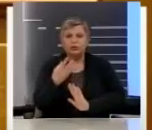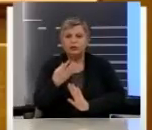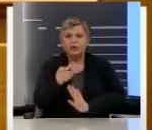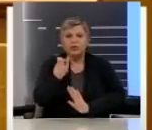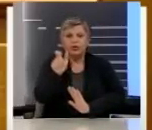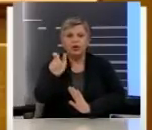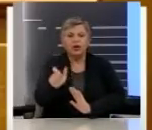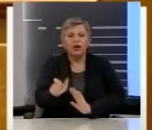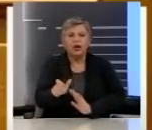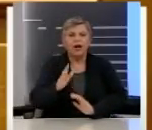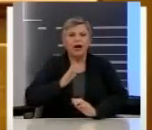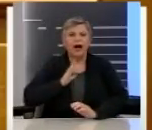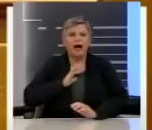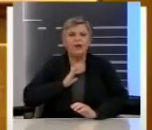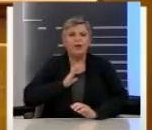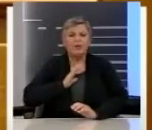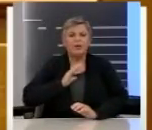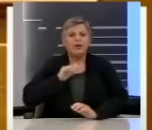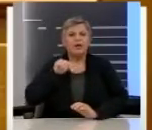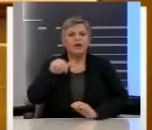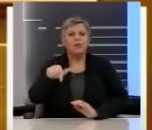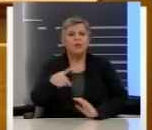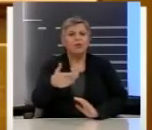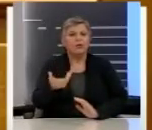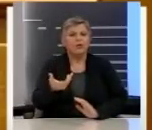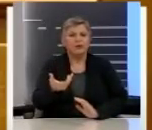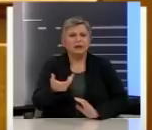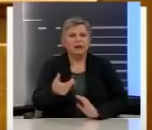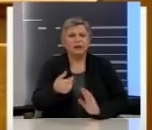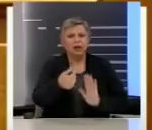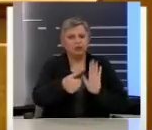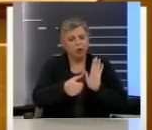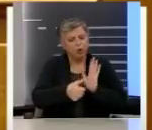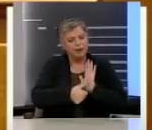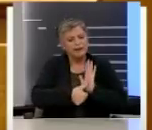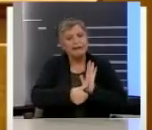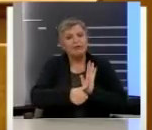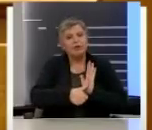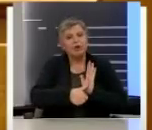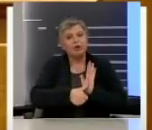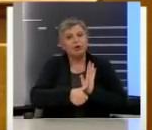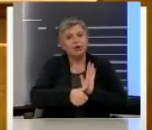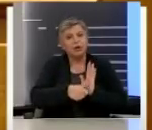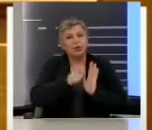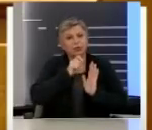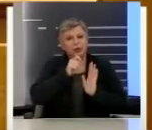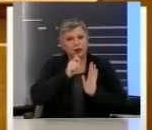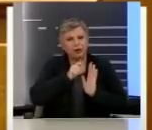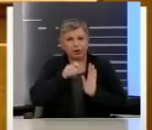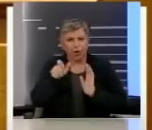ταυτότητα, στη δική μας ταυτότητα, την πολιτική ταυτότητα, αντιστοιχούν ή όχι στην πραγματικότητα.